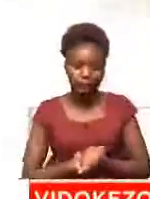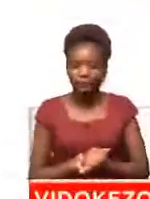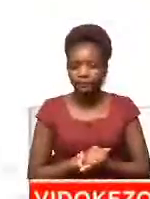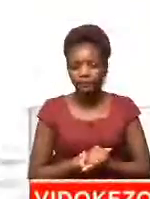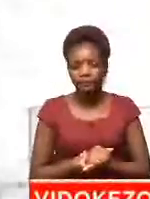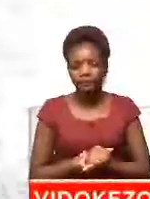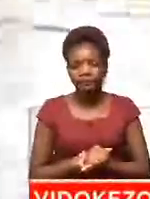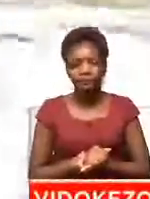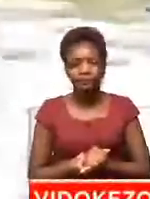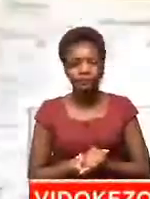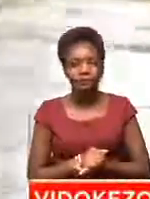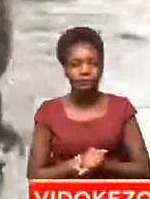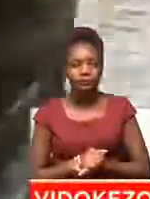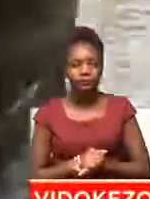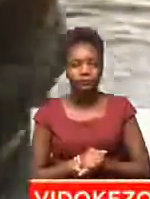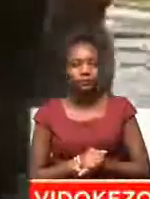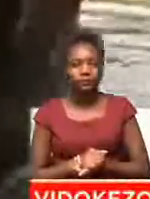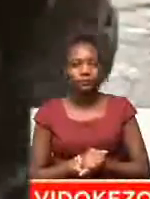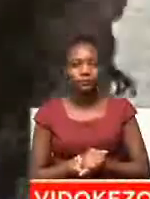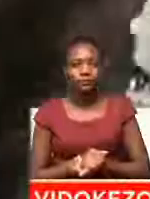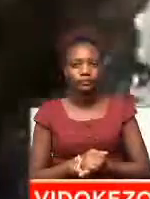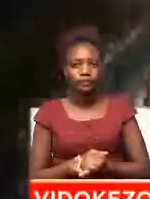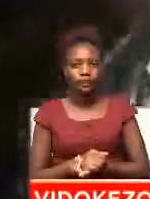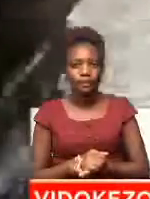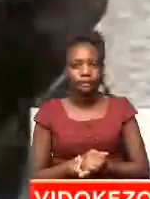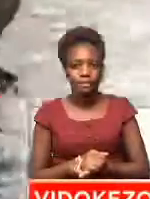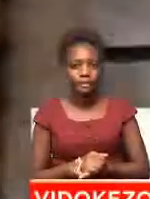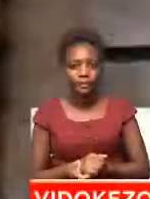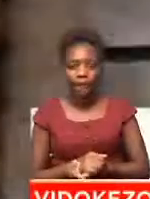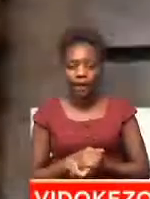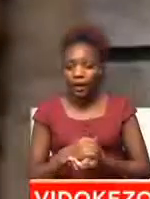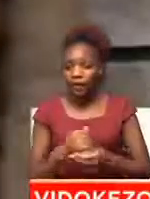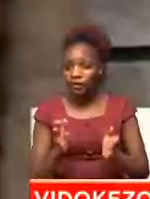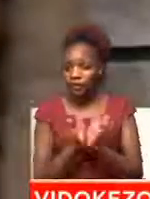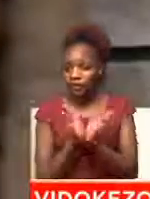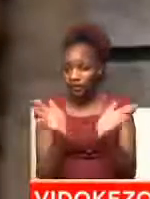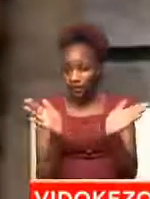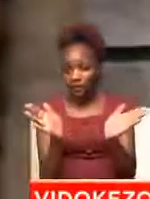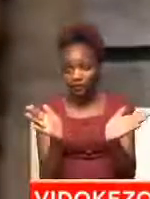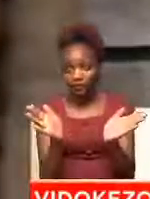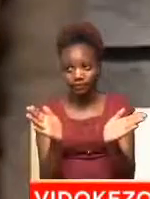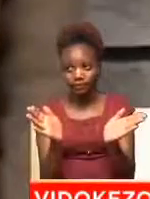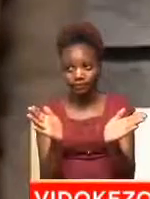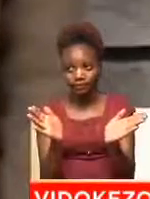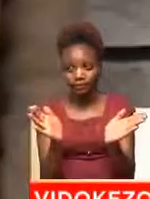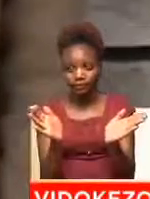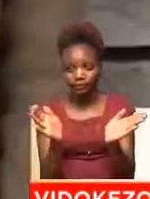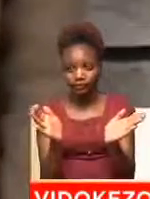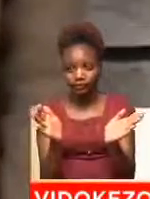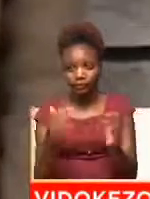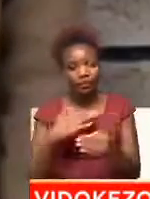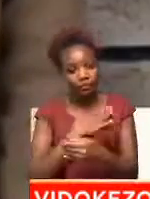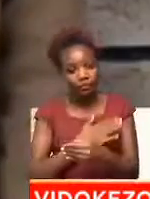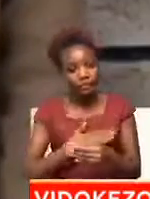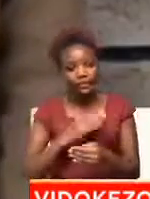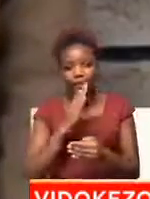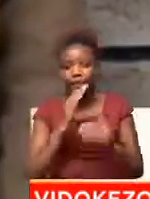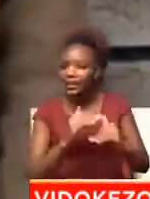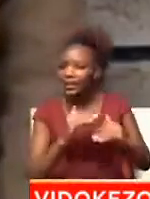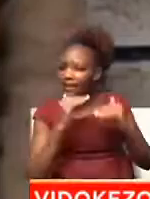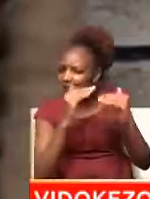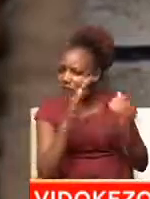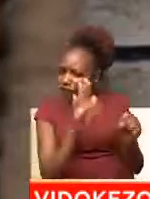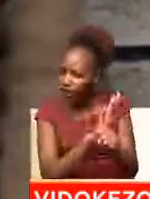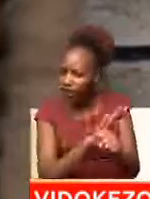masika yanayozidi kuhangaisha familia nyingi. Wananchi wetu wawe wachukue tahadhari